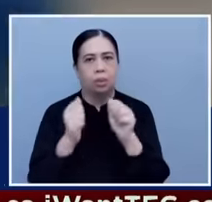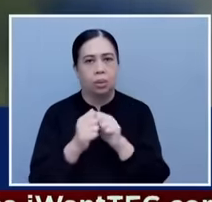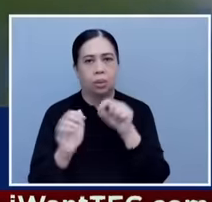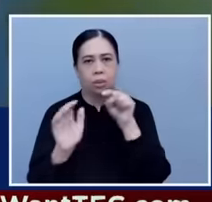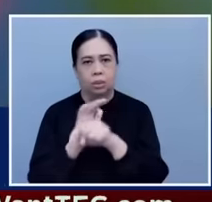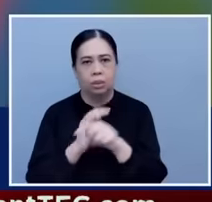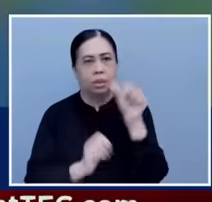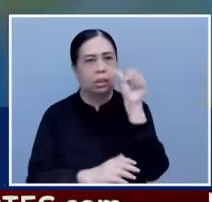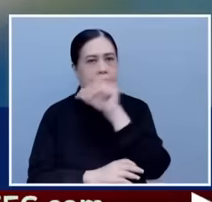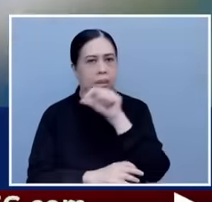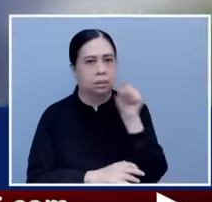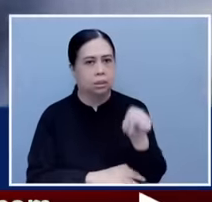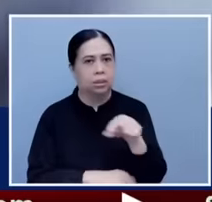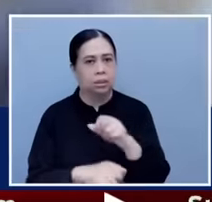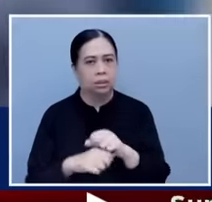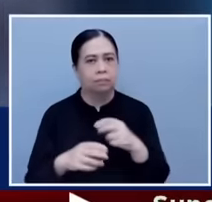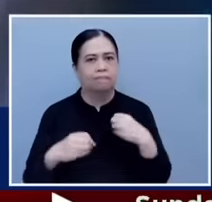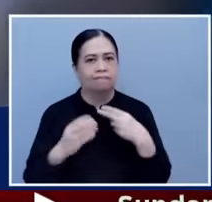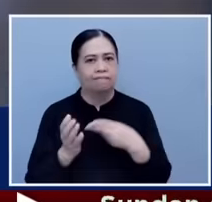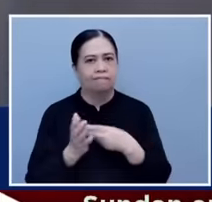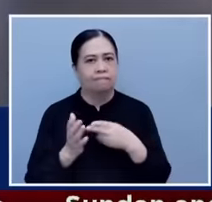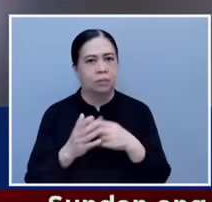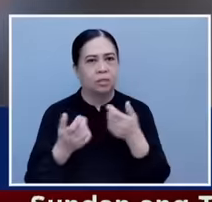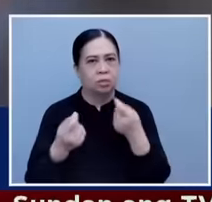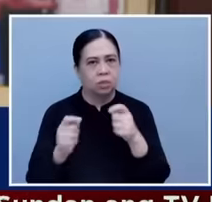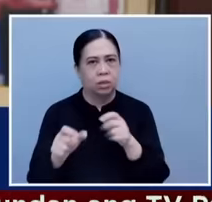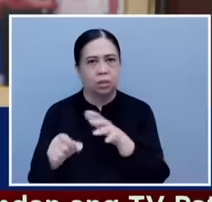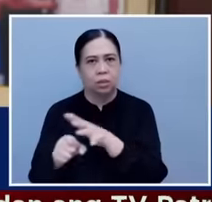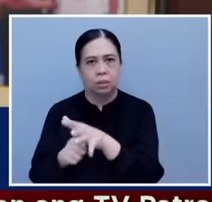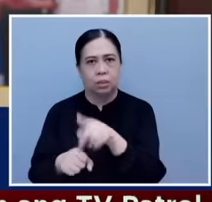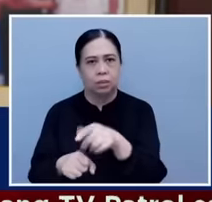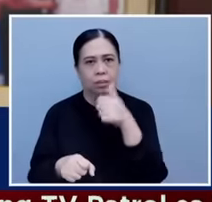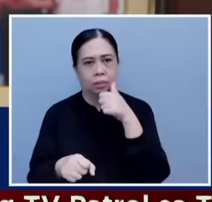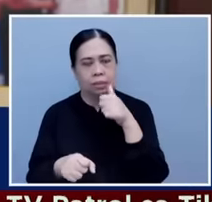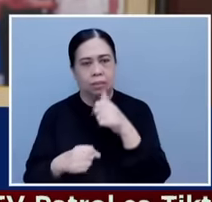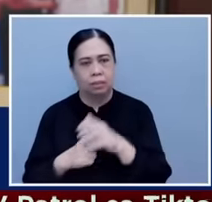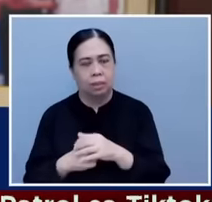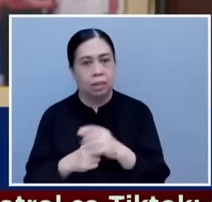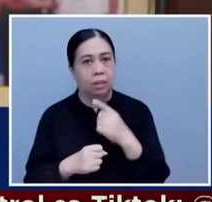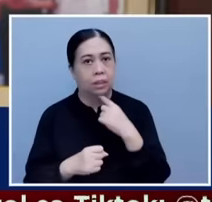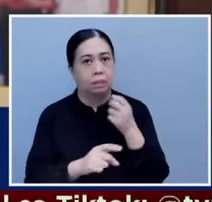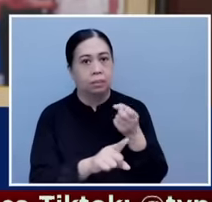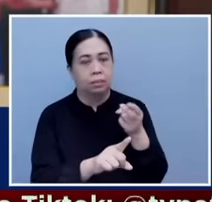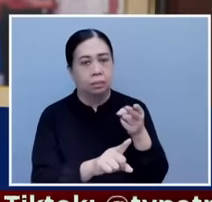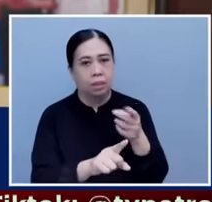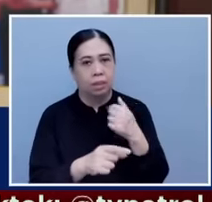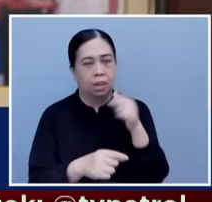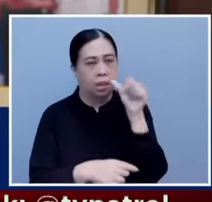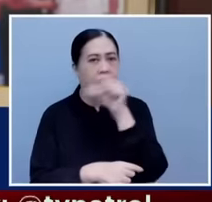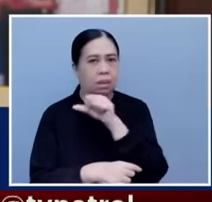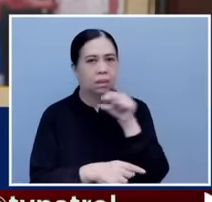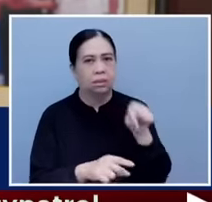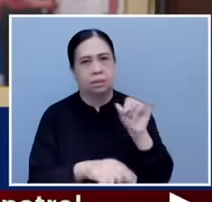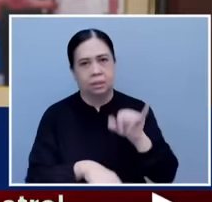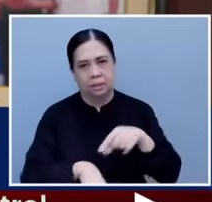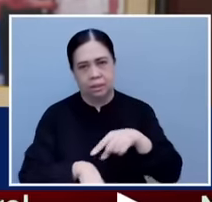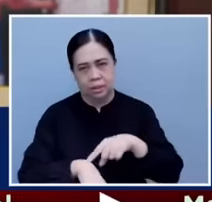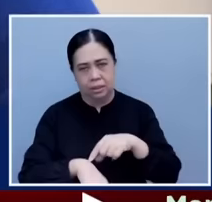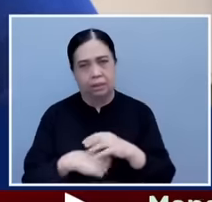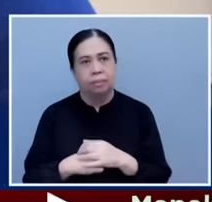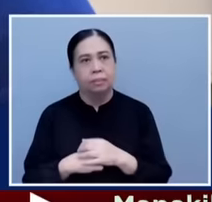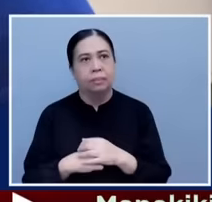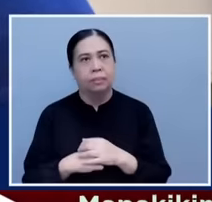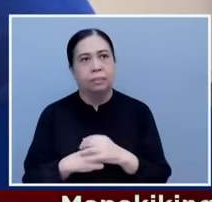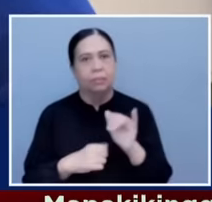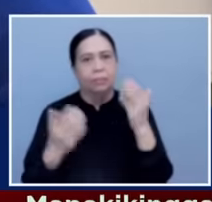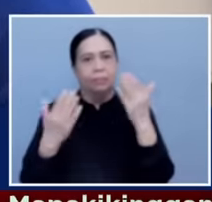ang suspect at umamin pa na tinangka niyang halayan ng biktima. According po sa kanya ay nakainom that time opo, nung gabing yun.